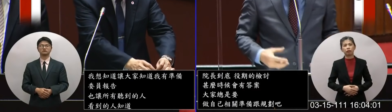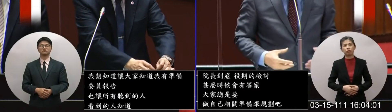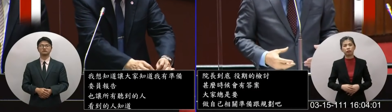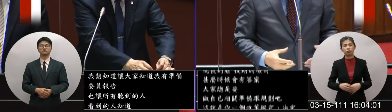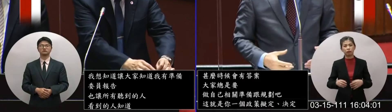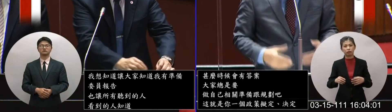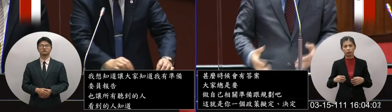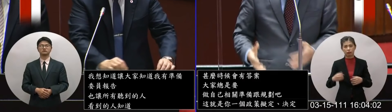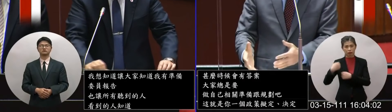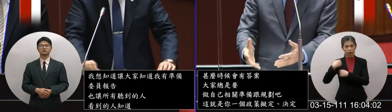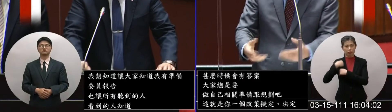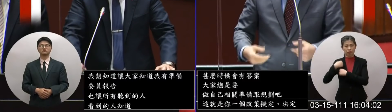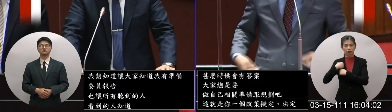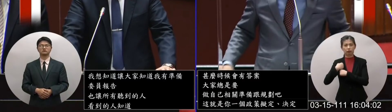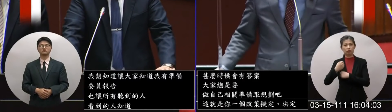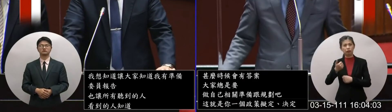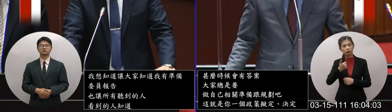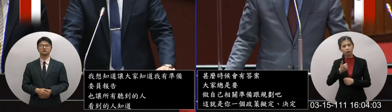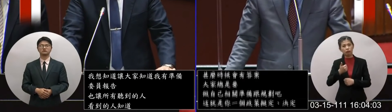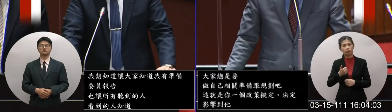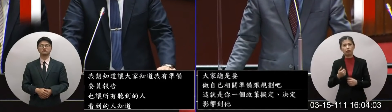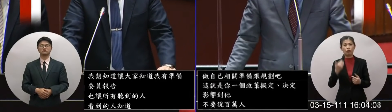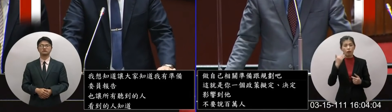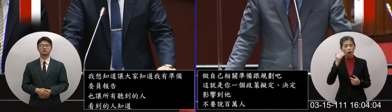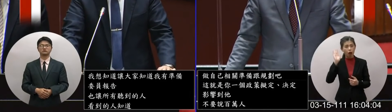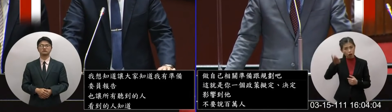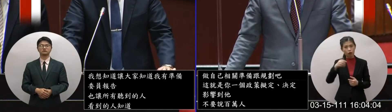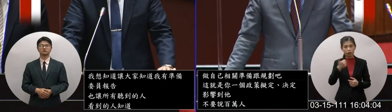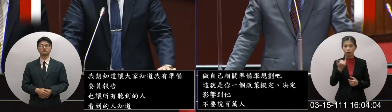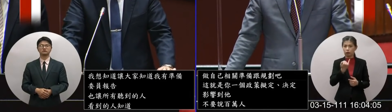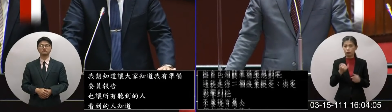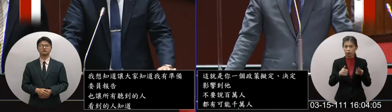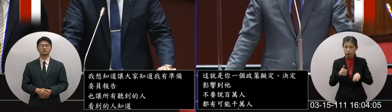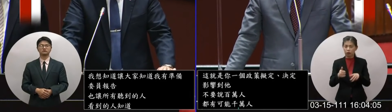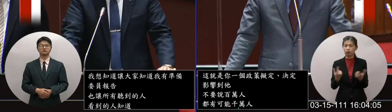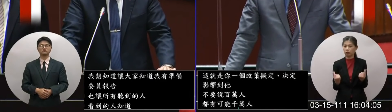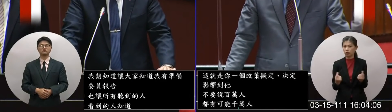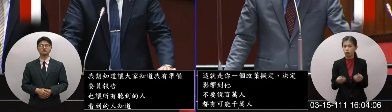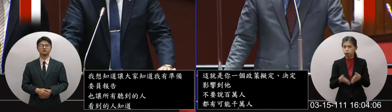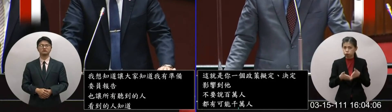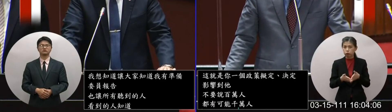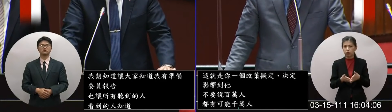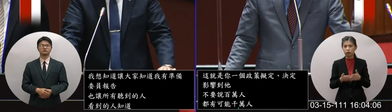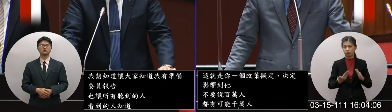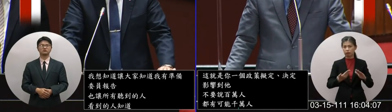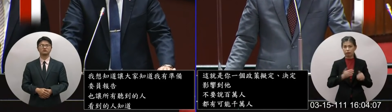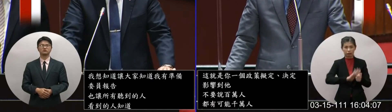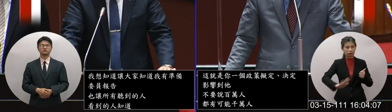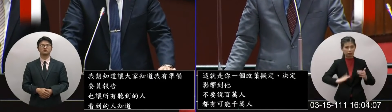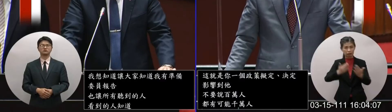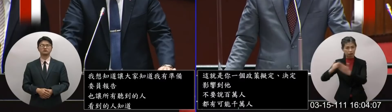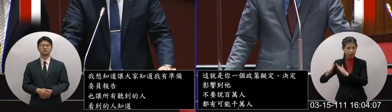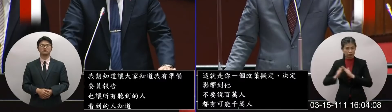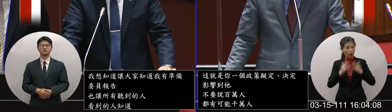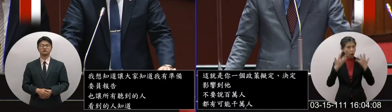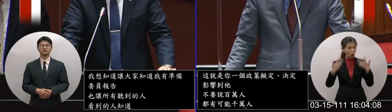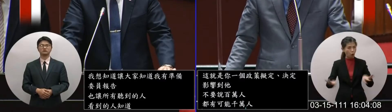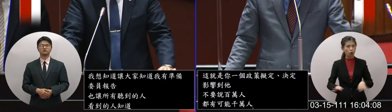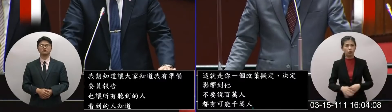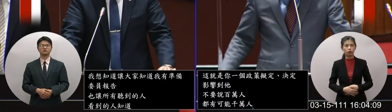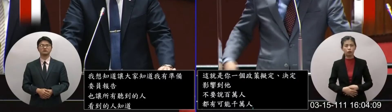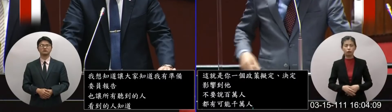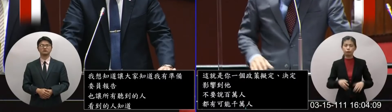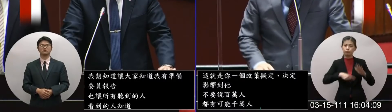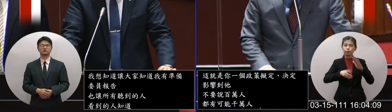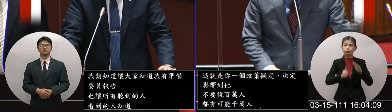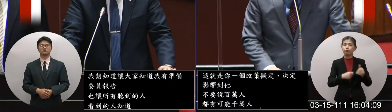一个役男，甚至以后你如果男女都有的时候，那是好几个家庭啊。所以院长，我